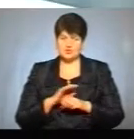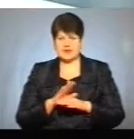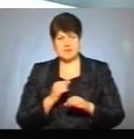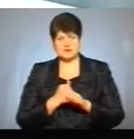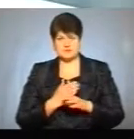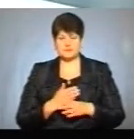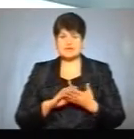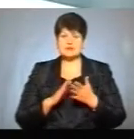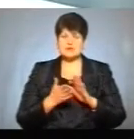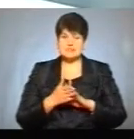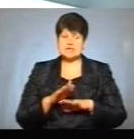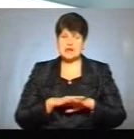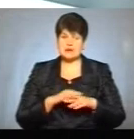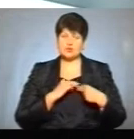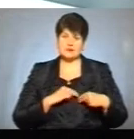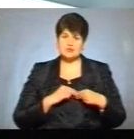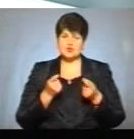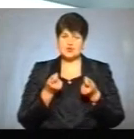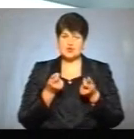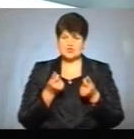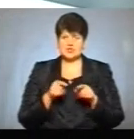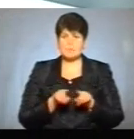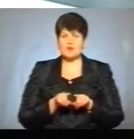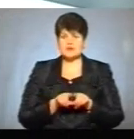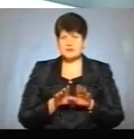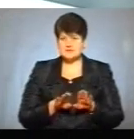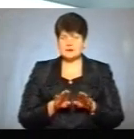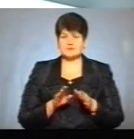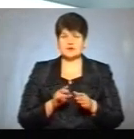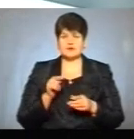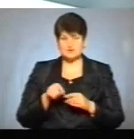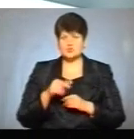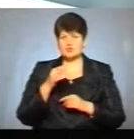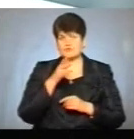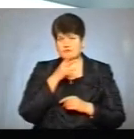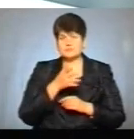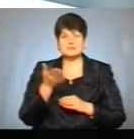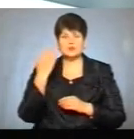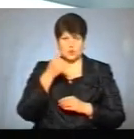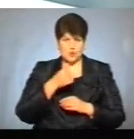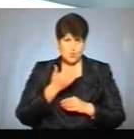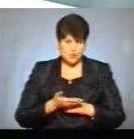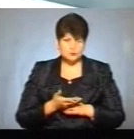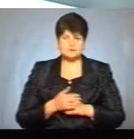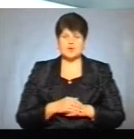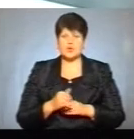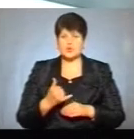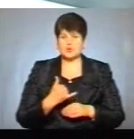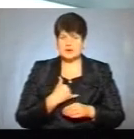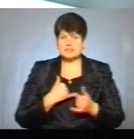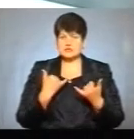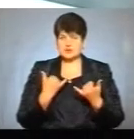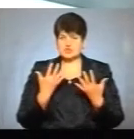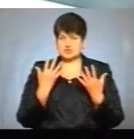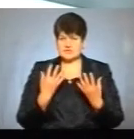Ситуація на ринку праці, вона десь трошечки подібна, як в таку пору минулого року. В нас на